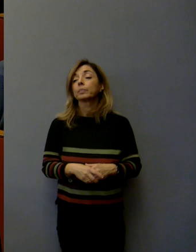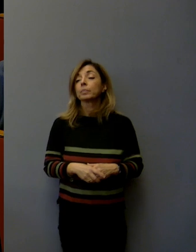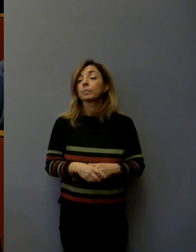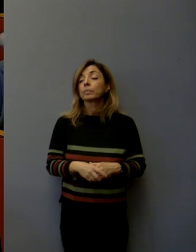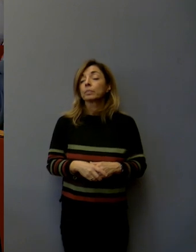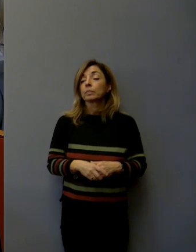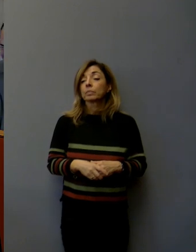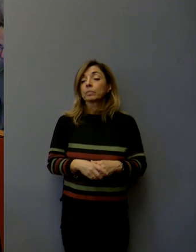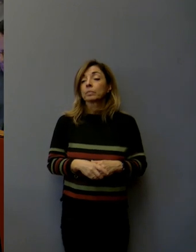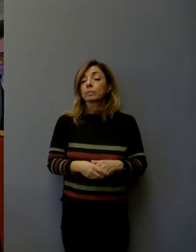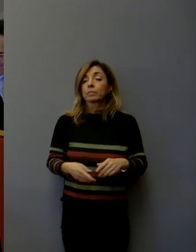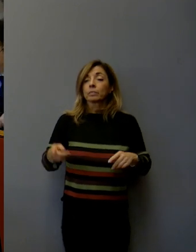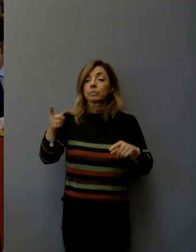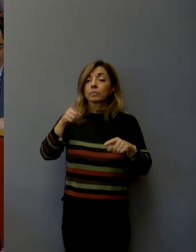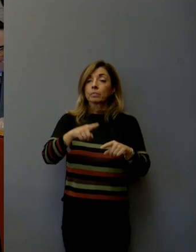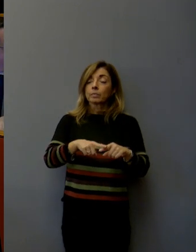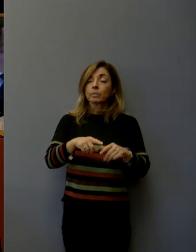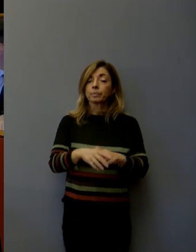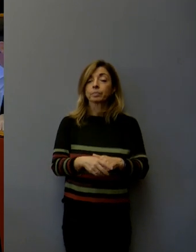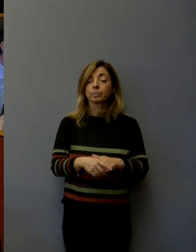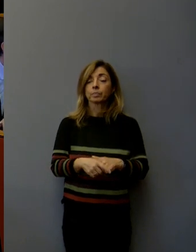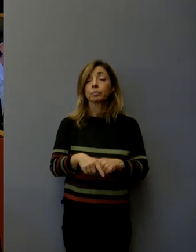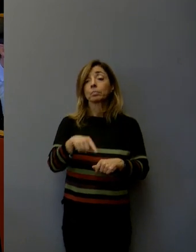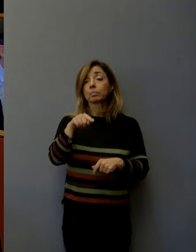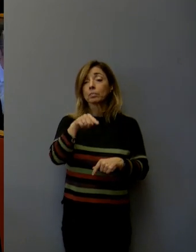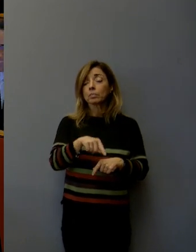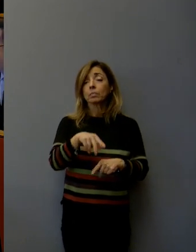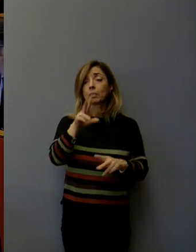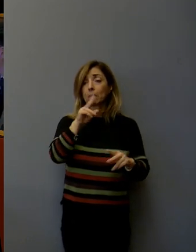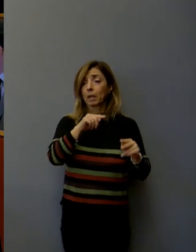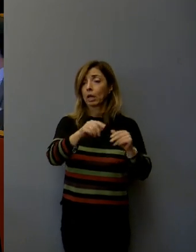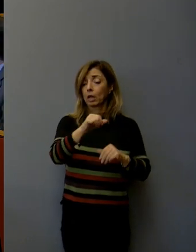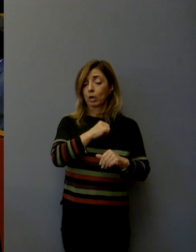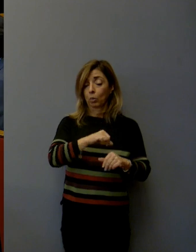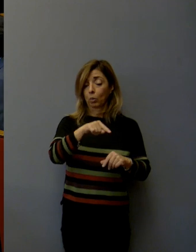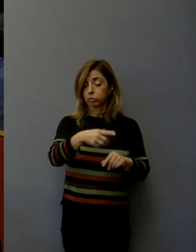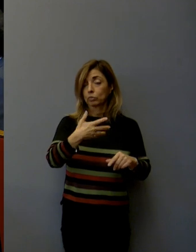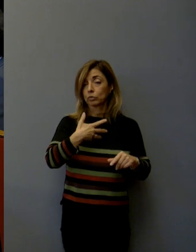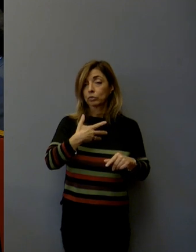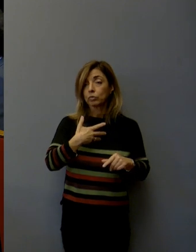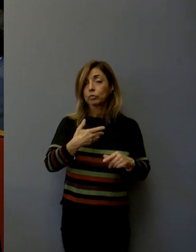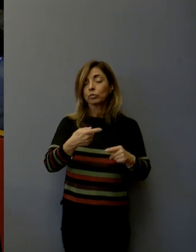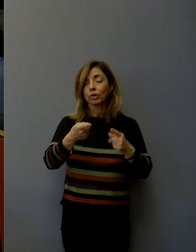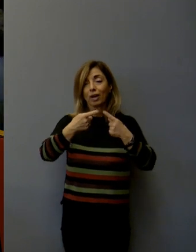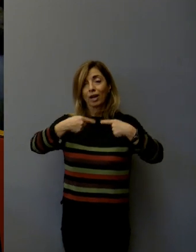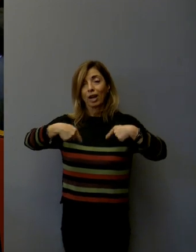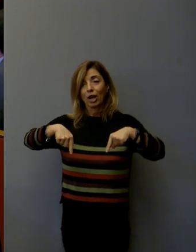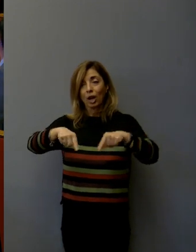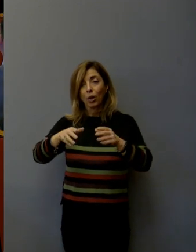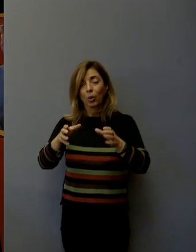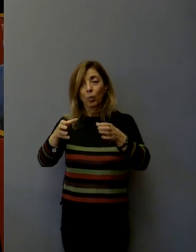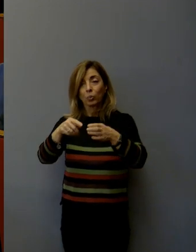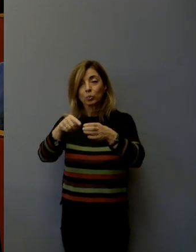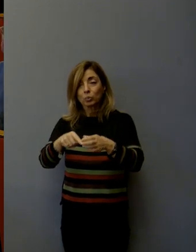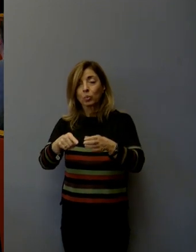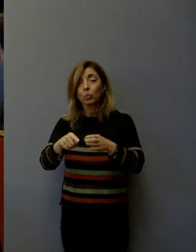stiamo parlando di un di una di un comune che ha anche una sua consulta dei giovani anche un suo sindaco dei giovani